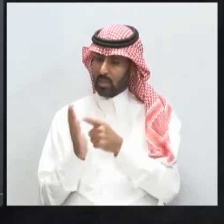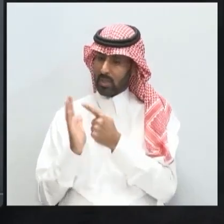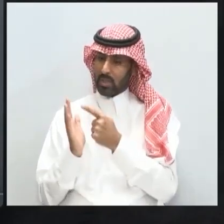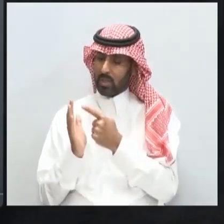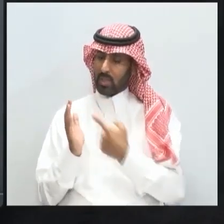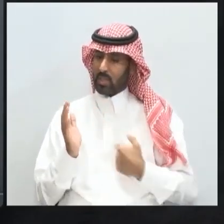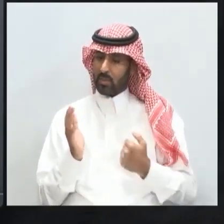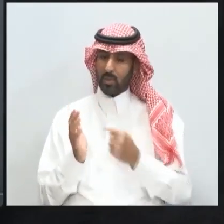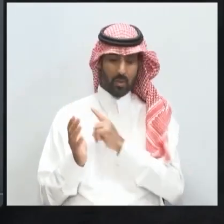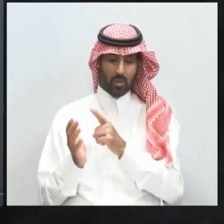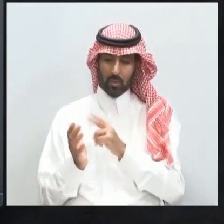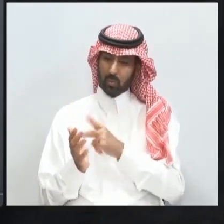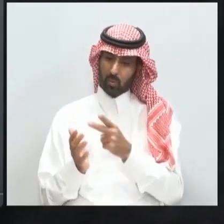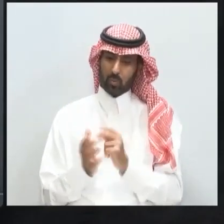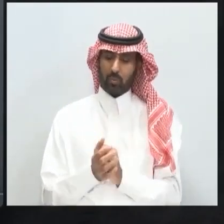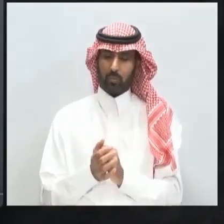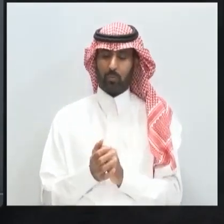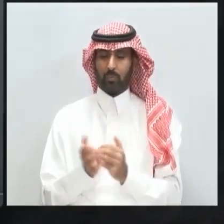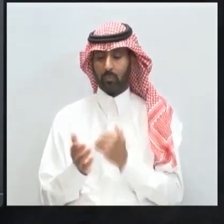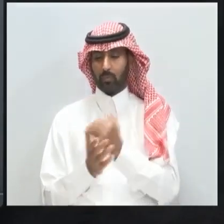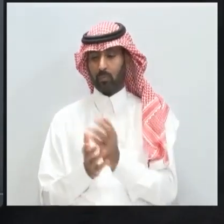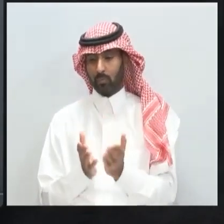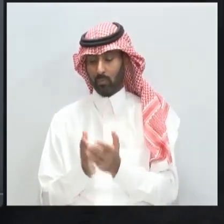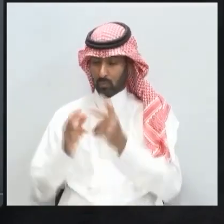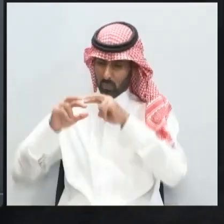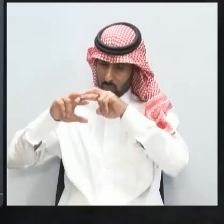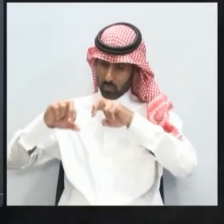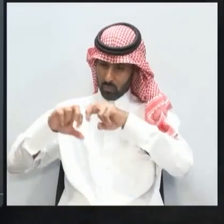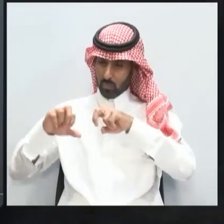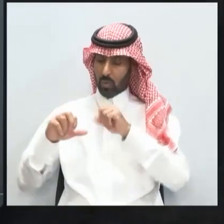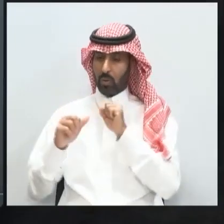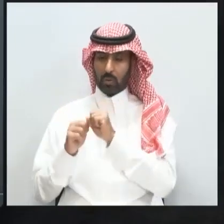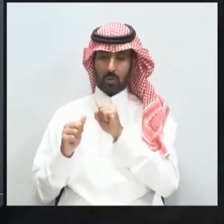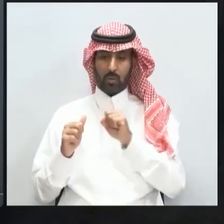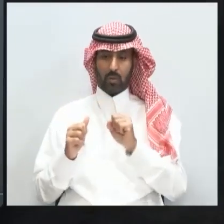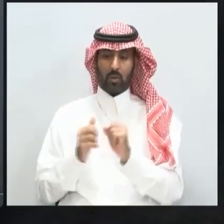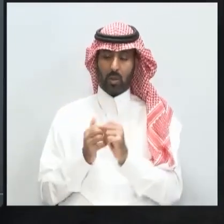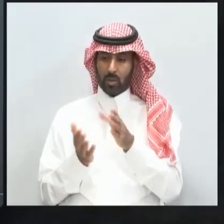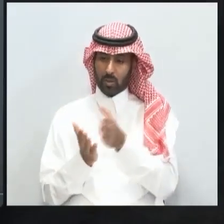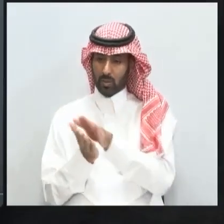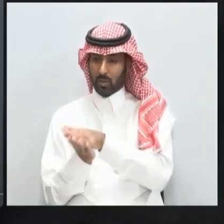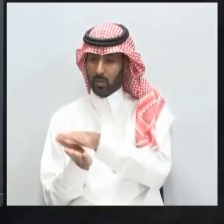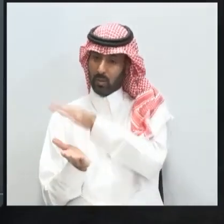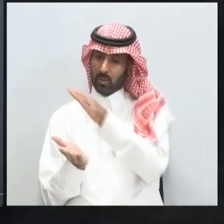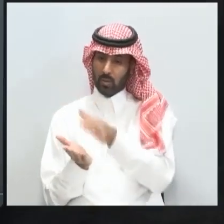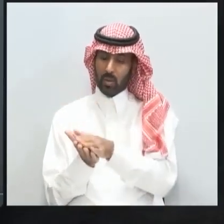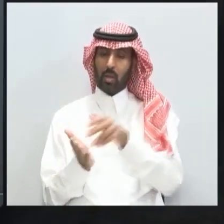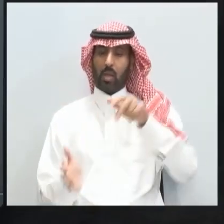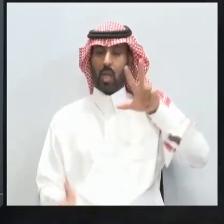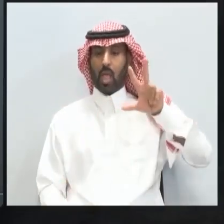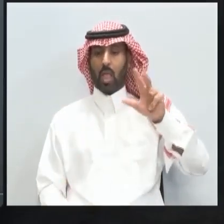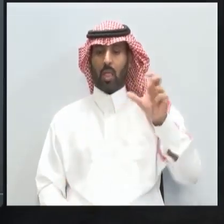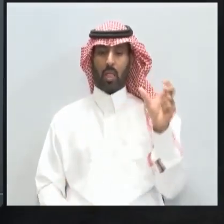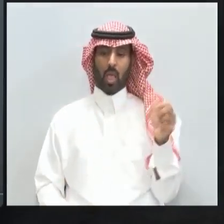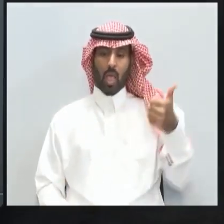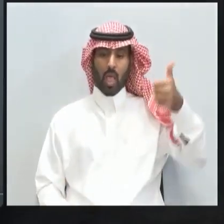بعلوم القران ثم بعد ذلك اتت مباحث مخصصه كالناس والمنسوخ